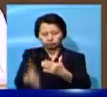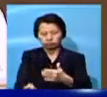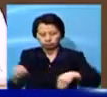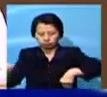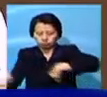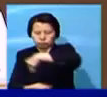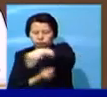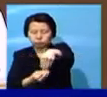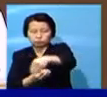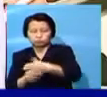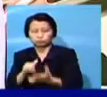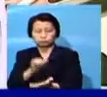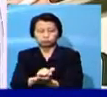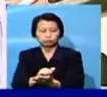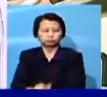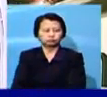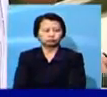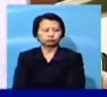transaksi